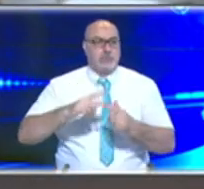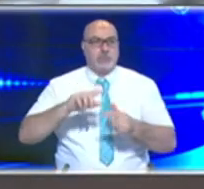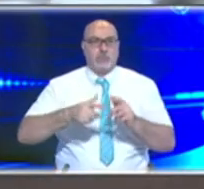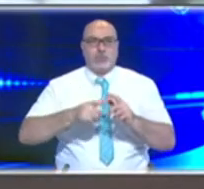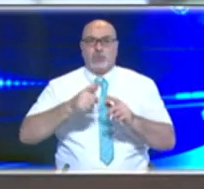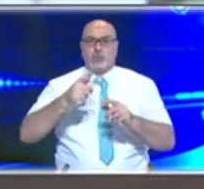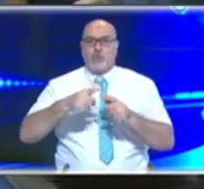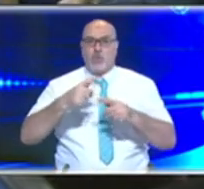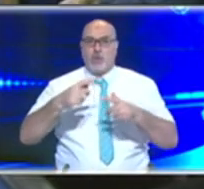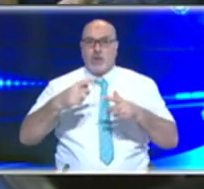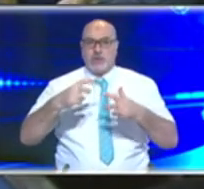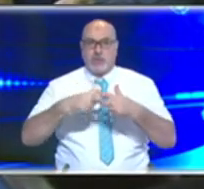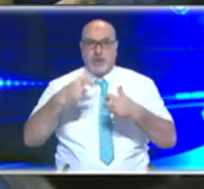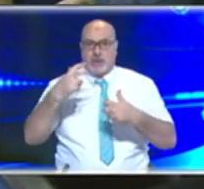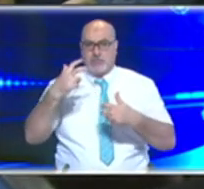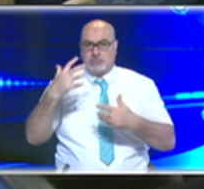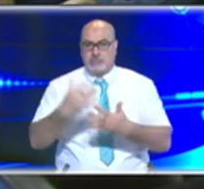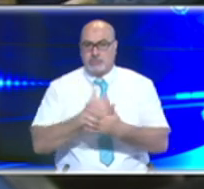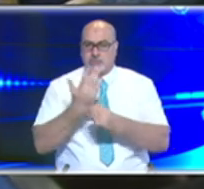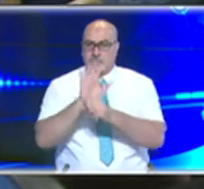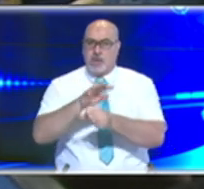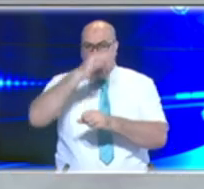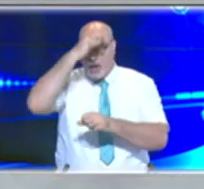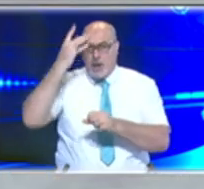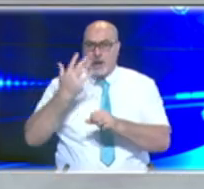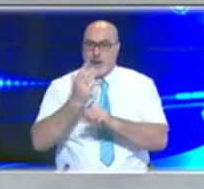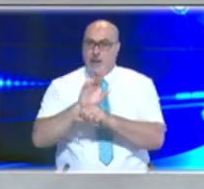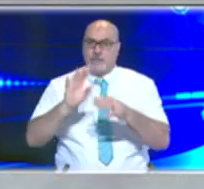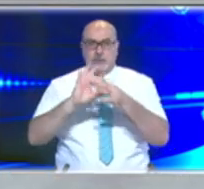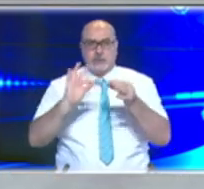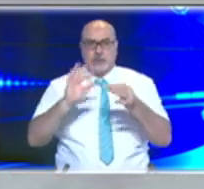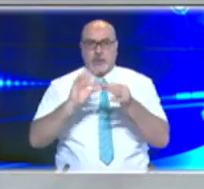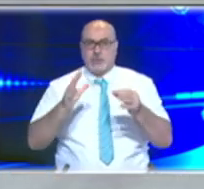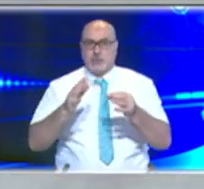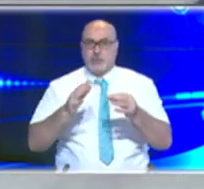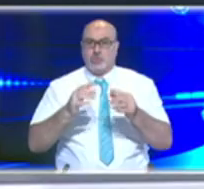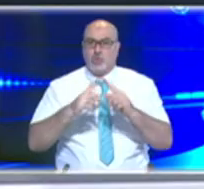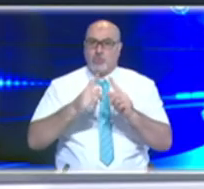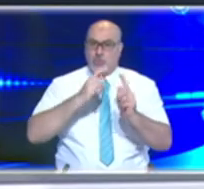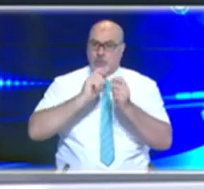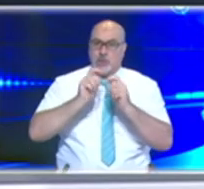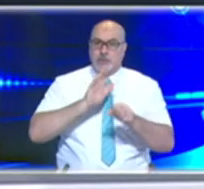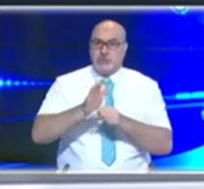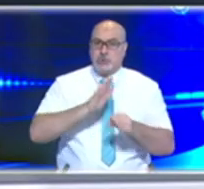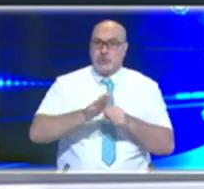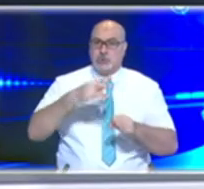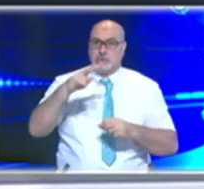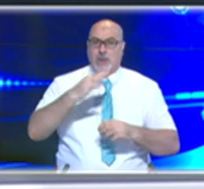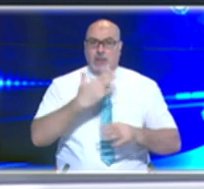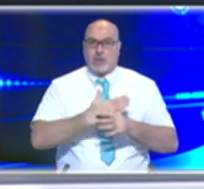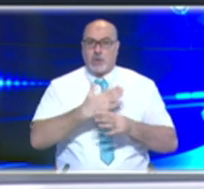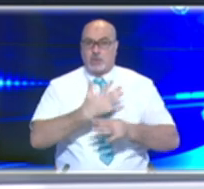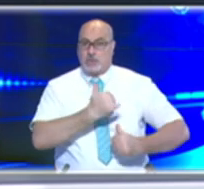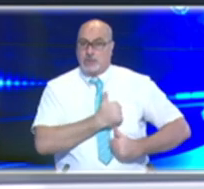لإنجاح المسابقة. هذا وقدمت للتلاميذ المترشحين حصة للتعرف على مهام المدرسة